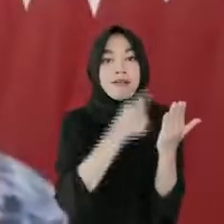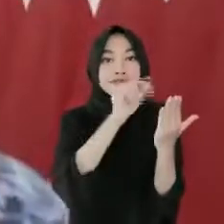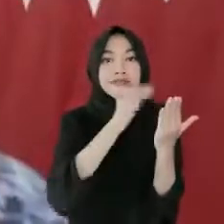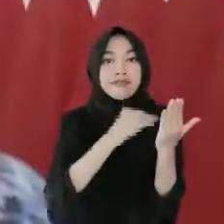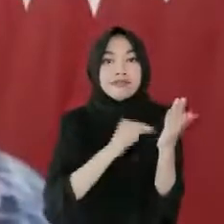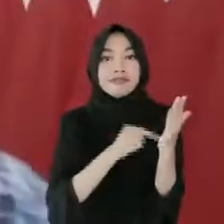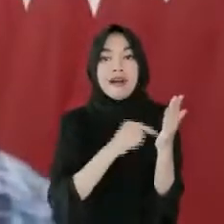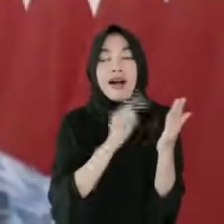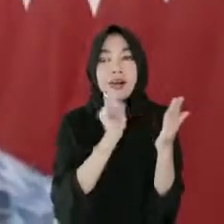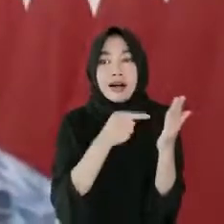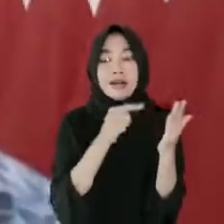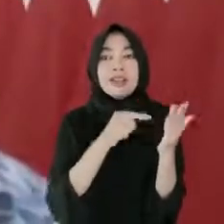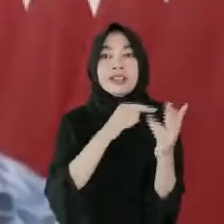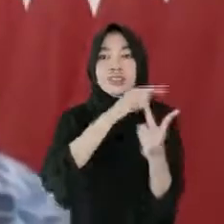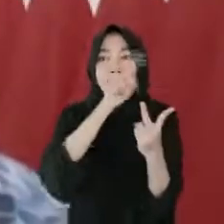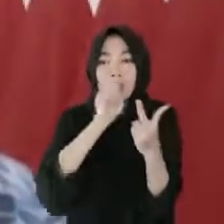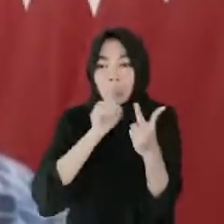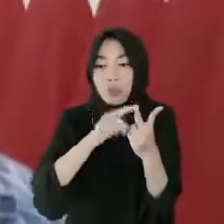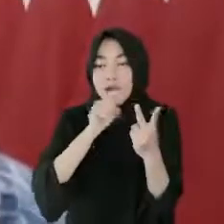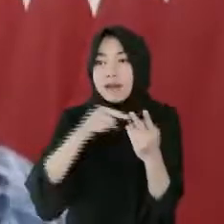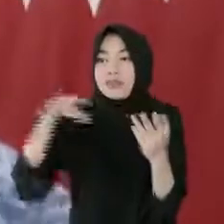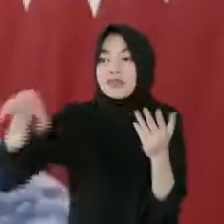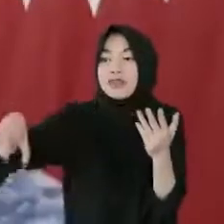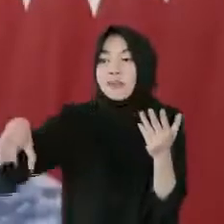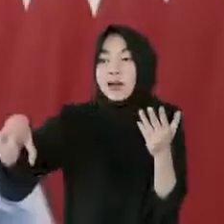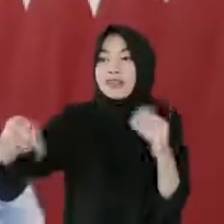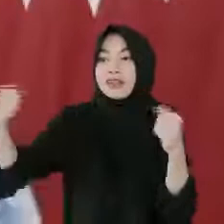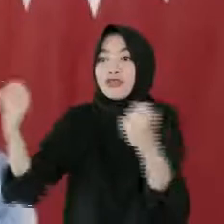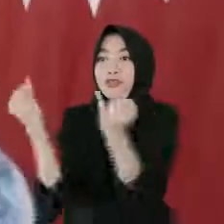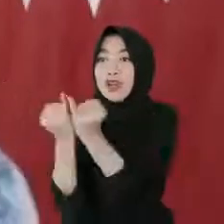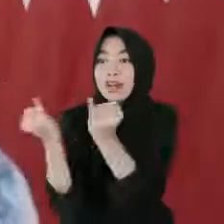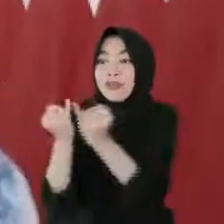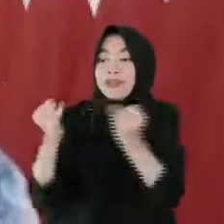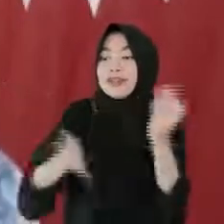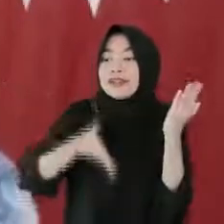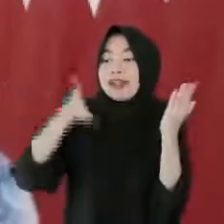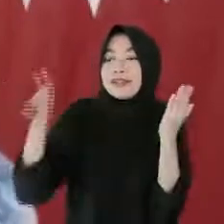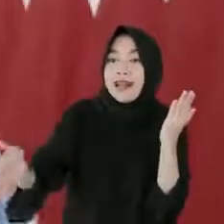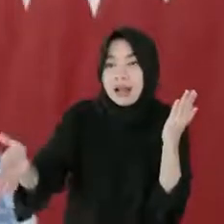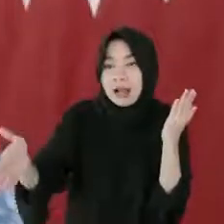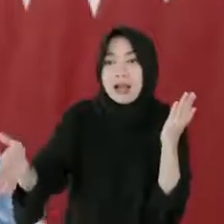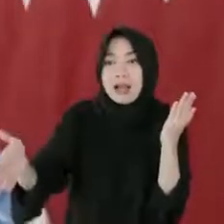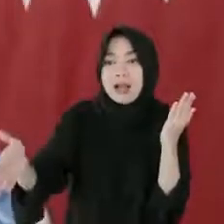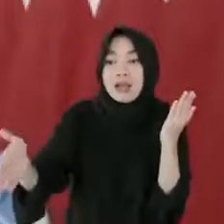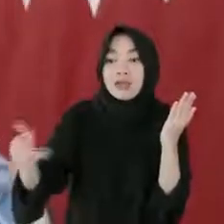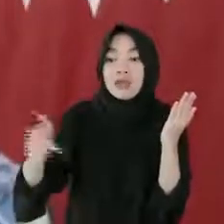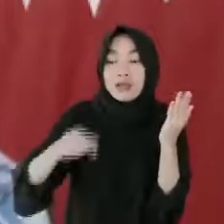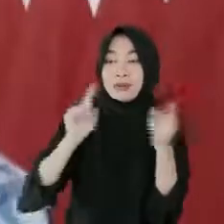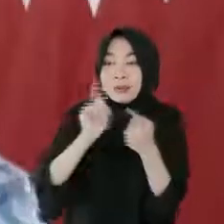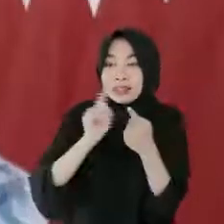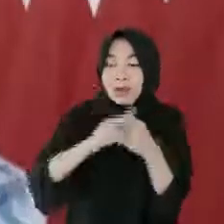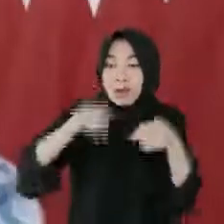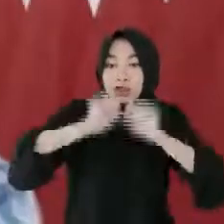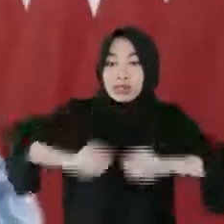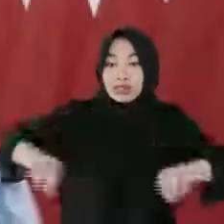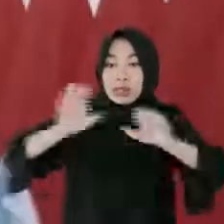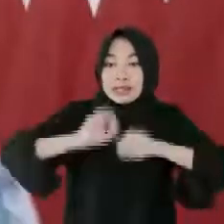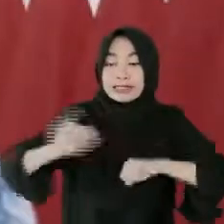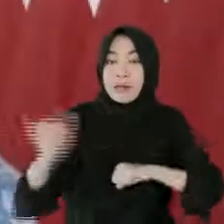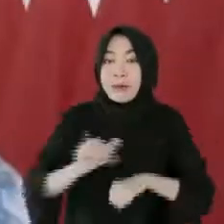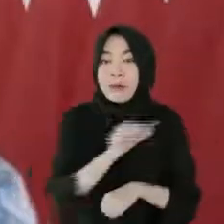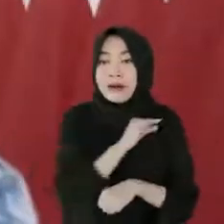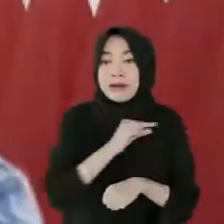itu mengunjungi Avenue selain tadi berapa Nah berkoordinasi mensosialisasikan dengan panitia